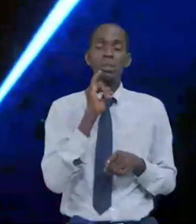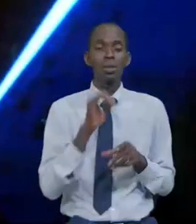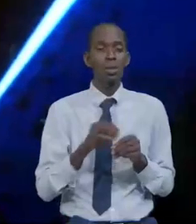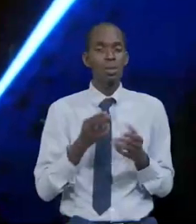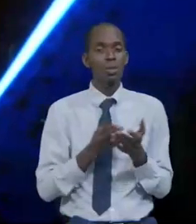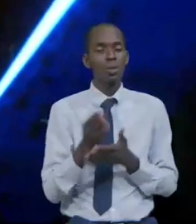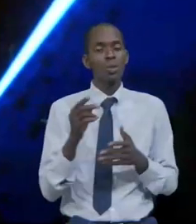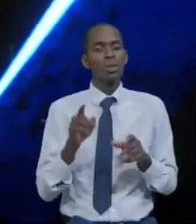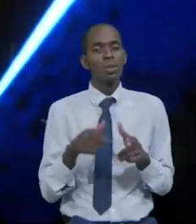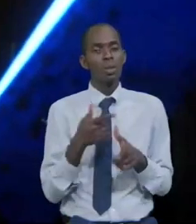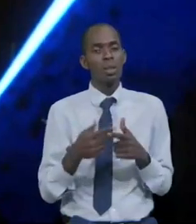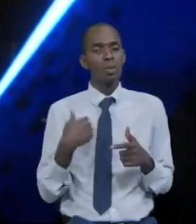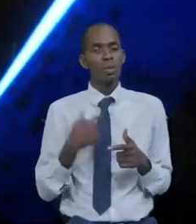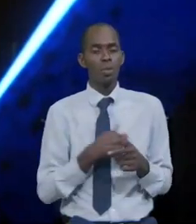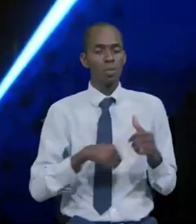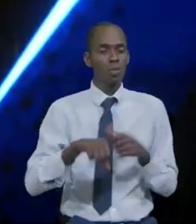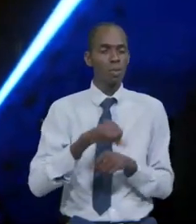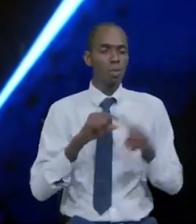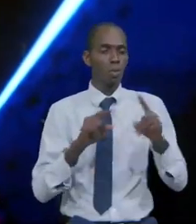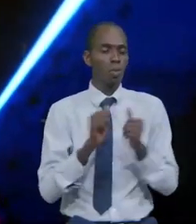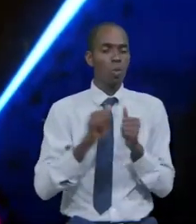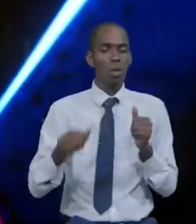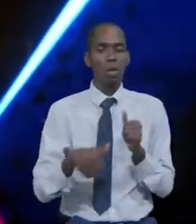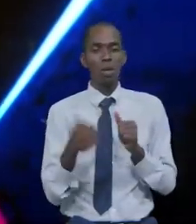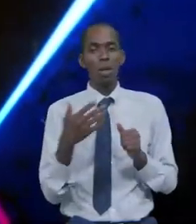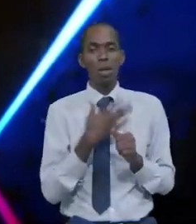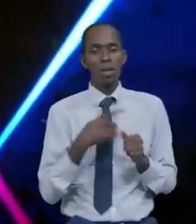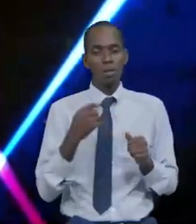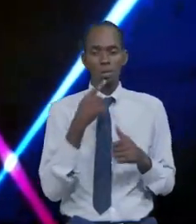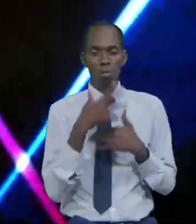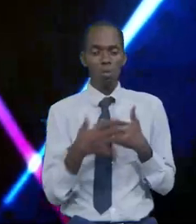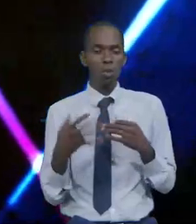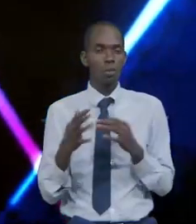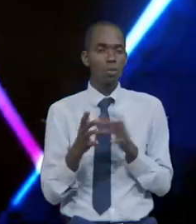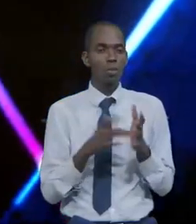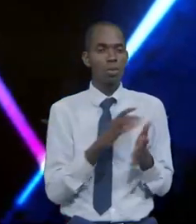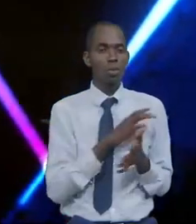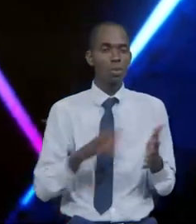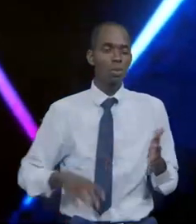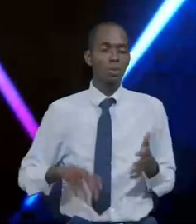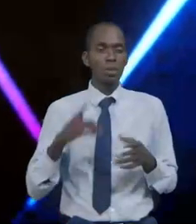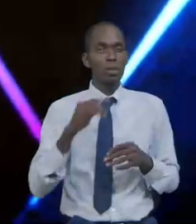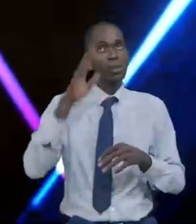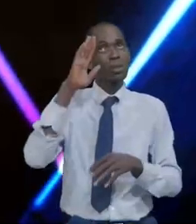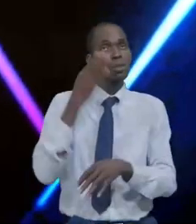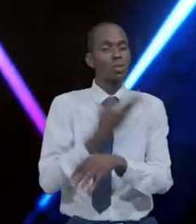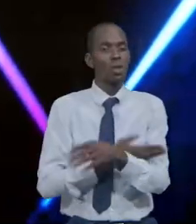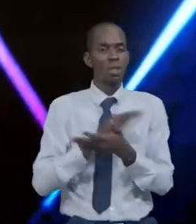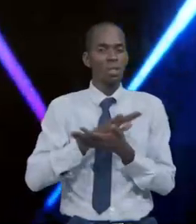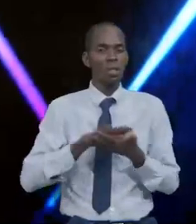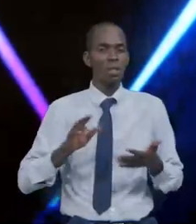en communion l'un avec l'autre, et le sang de Jésus son Fils nous purifie